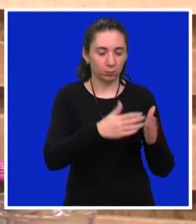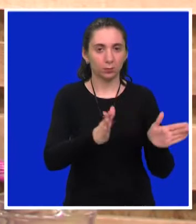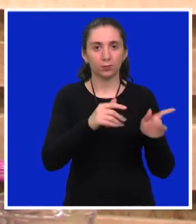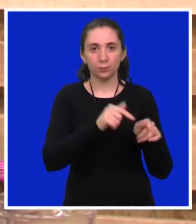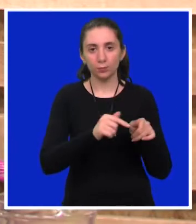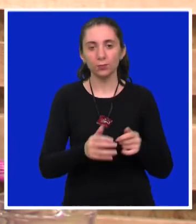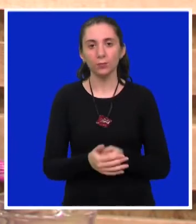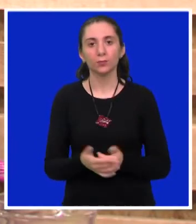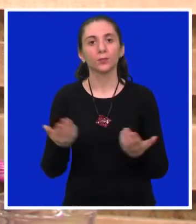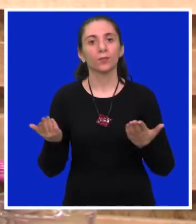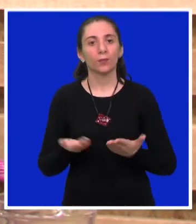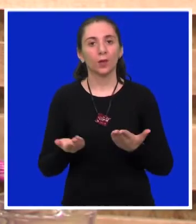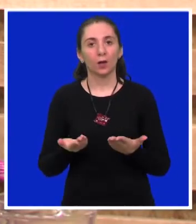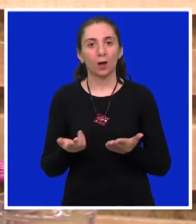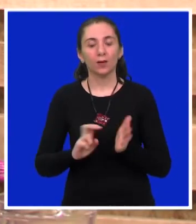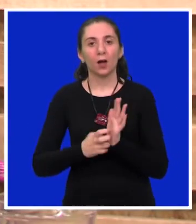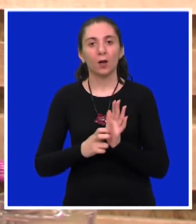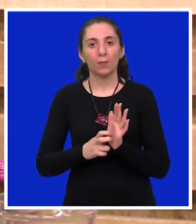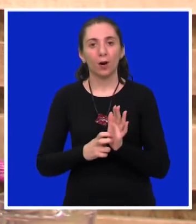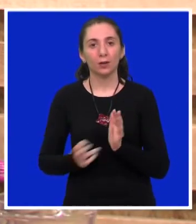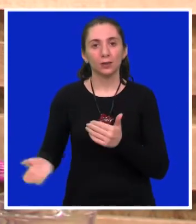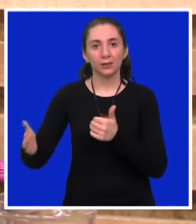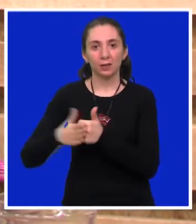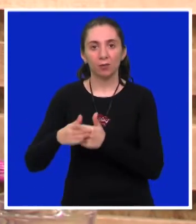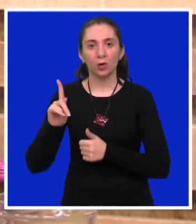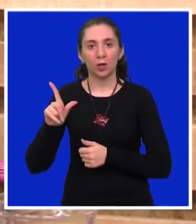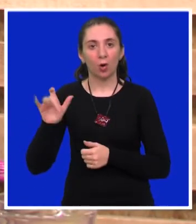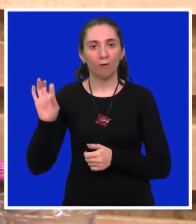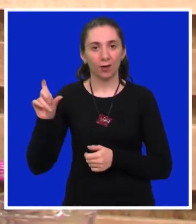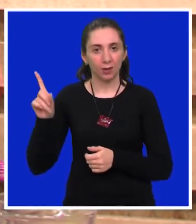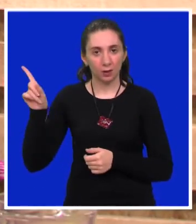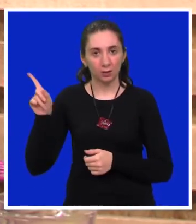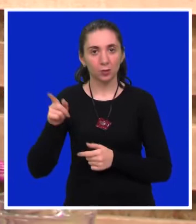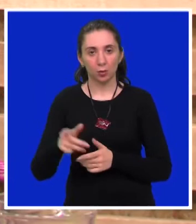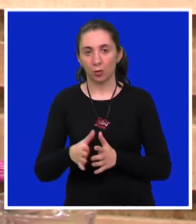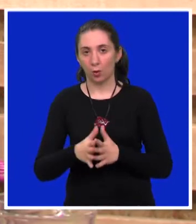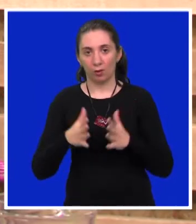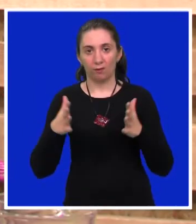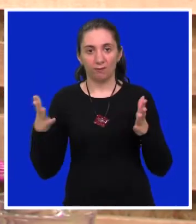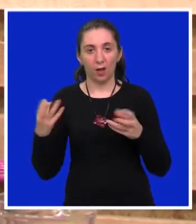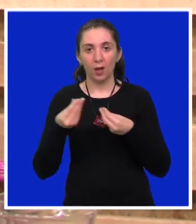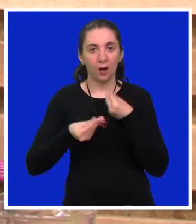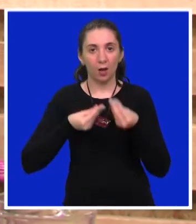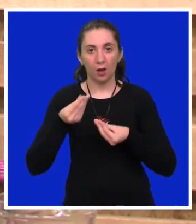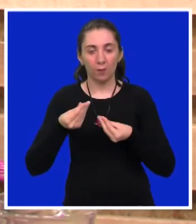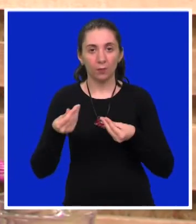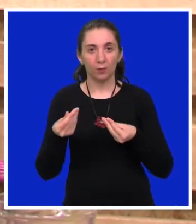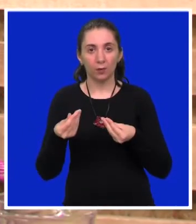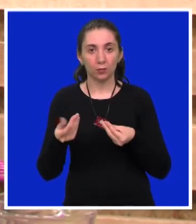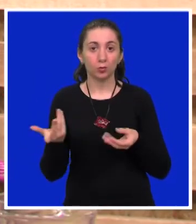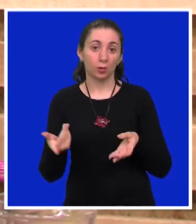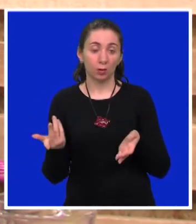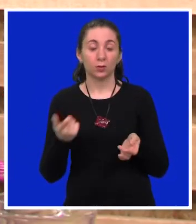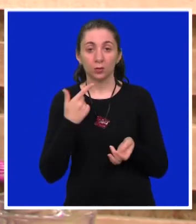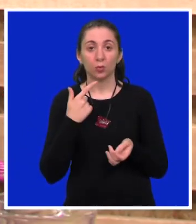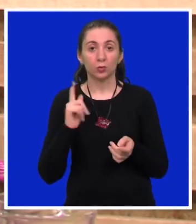funkciju. Kada planirate onda zatvoriti Ilovac? Dakle, to je velika, velika priča za koju